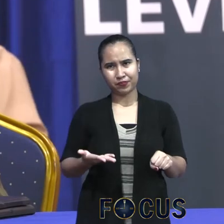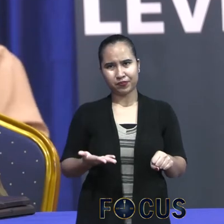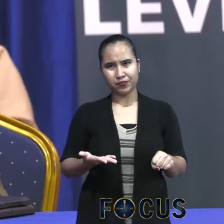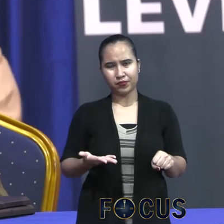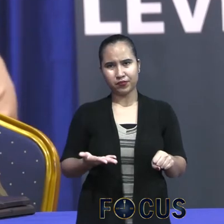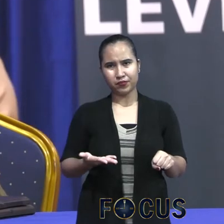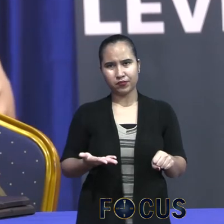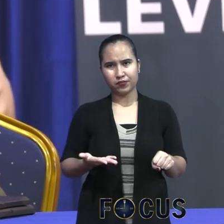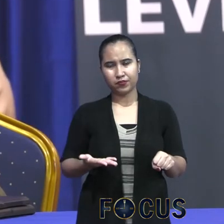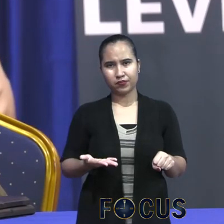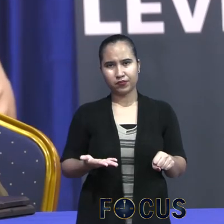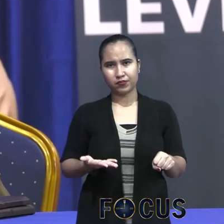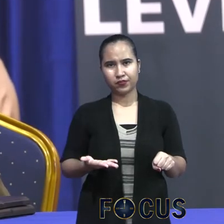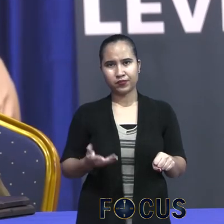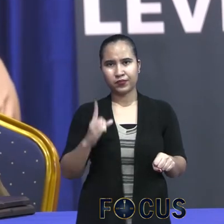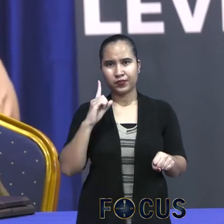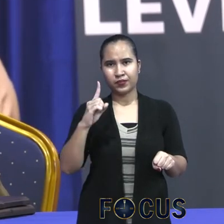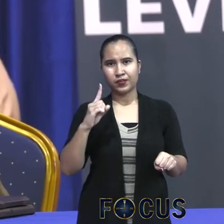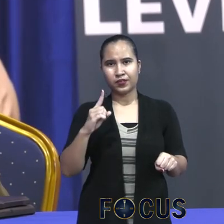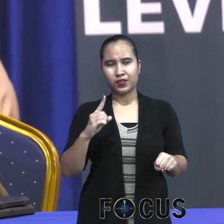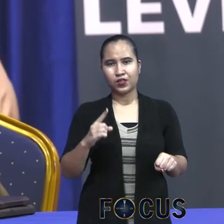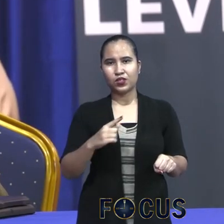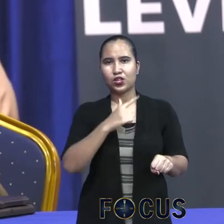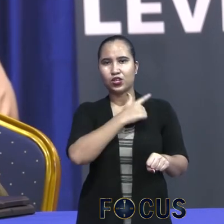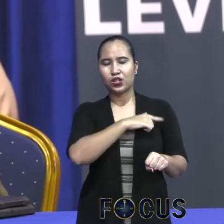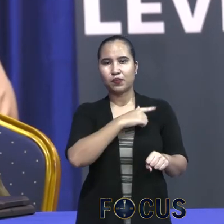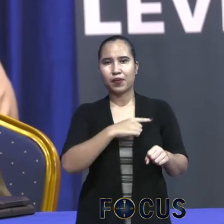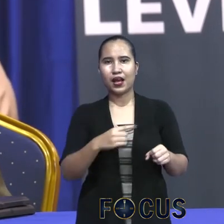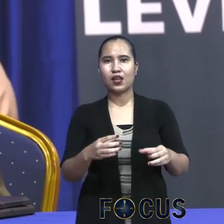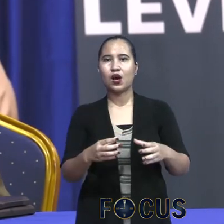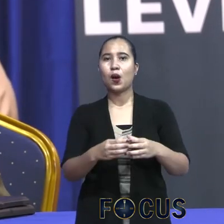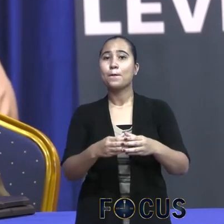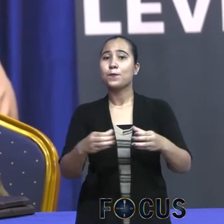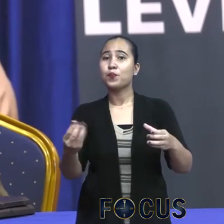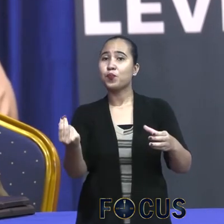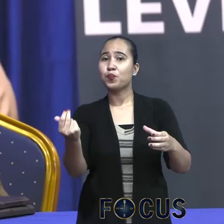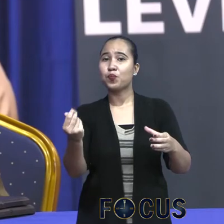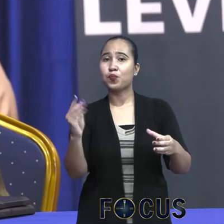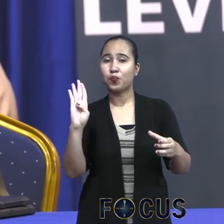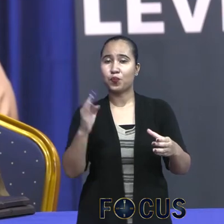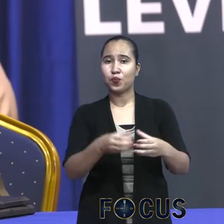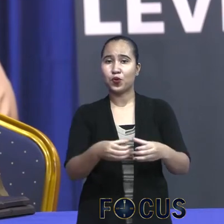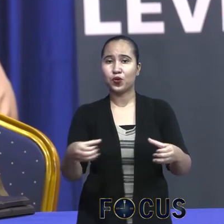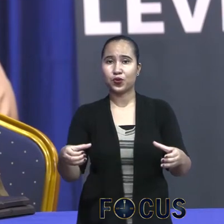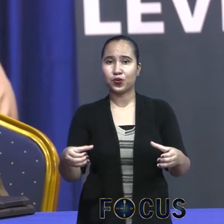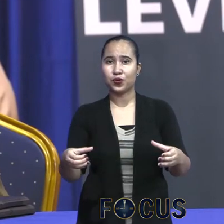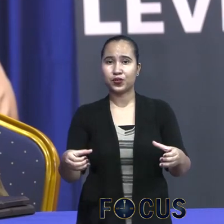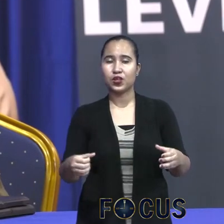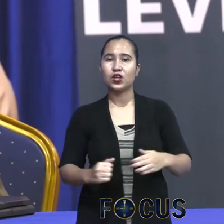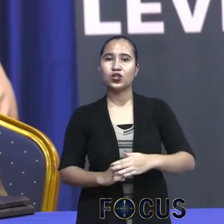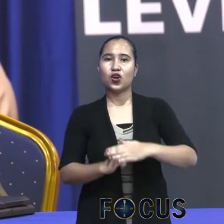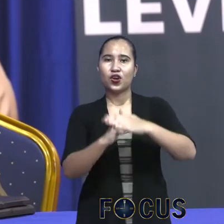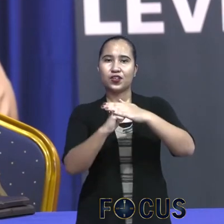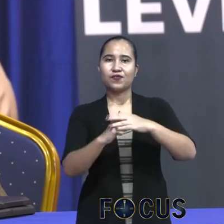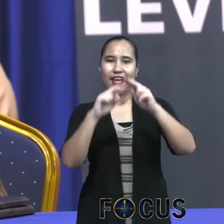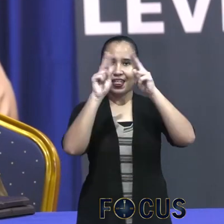Via natuurlijk 1, de reguliere begroting. 2, via ondersteuning van de internationale